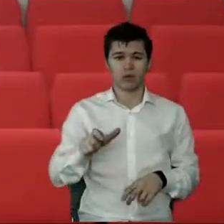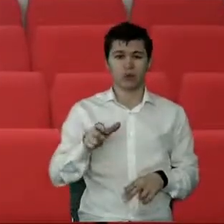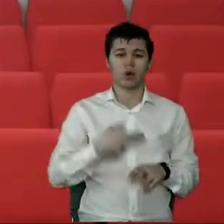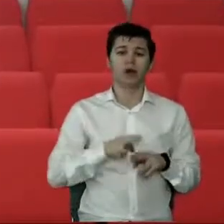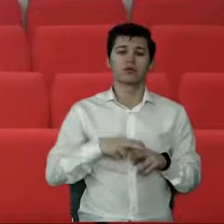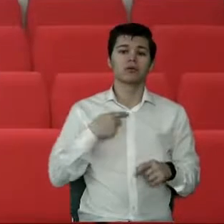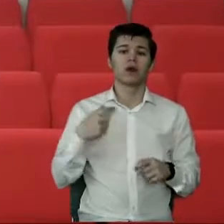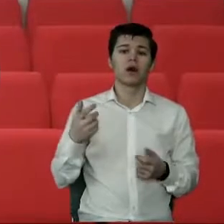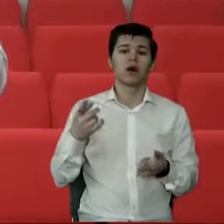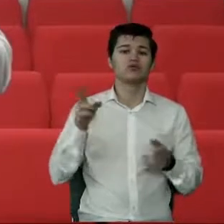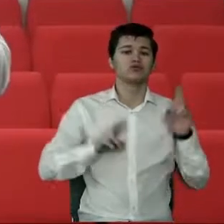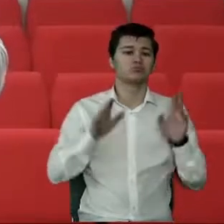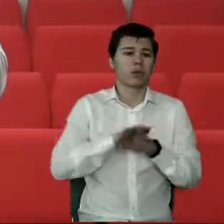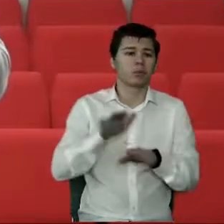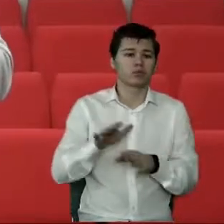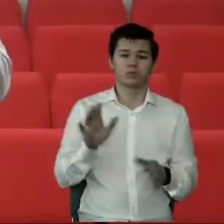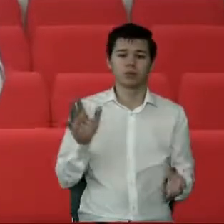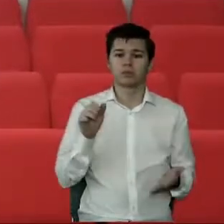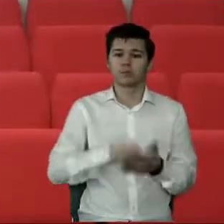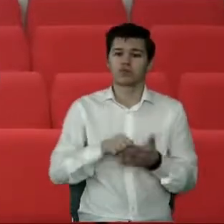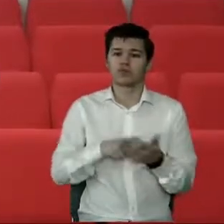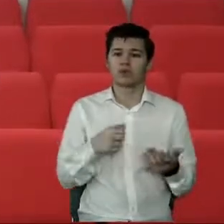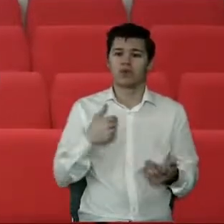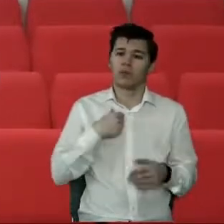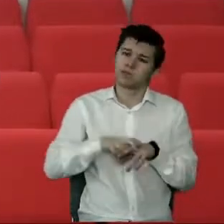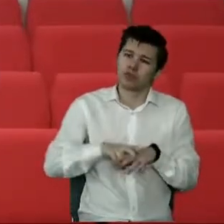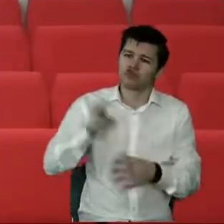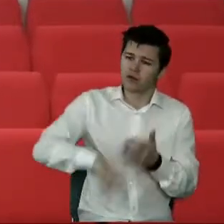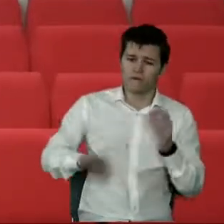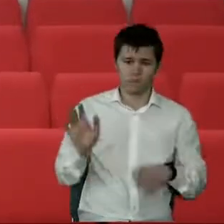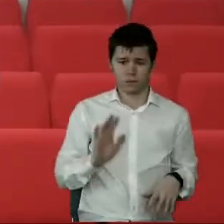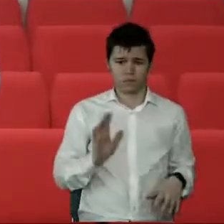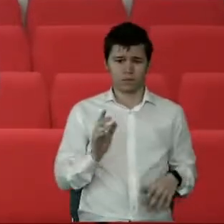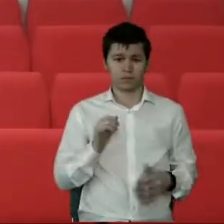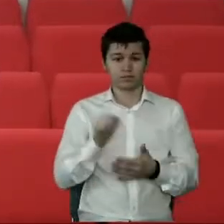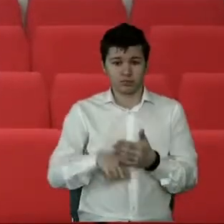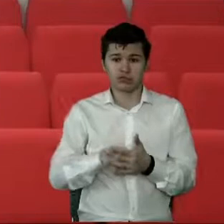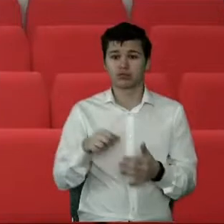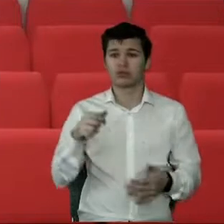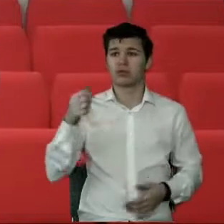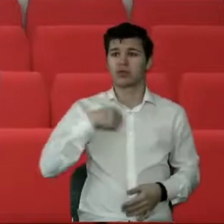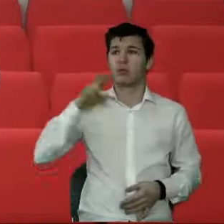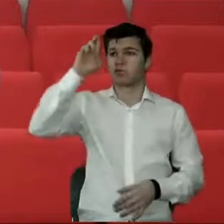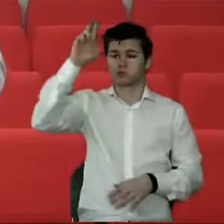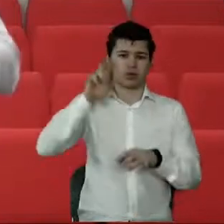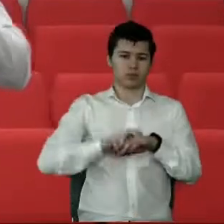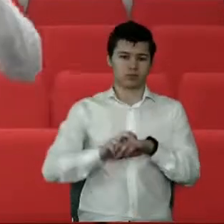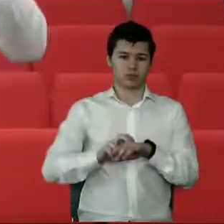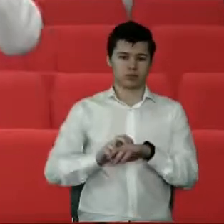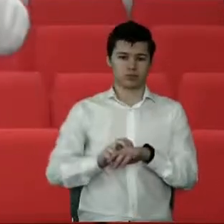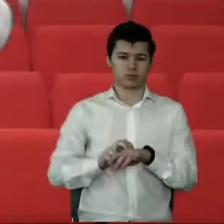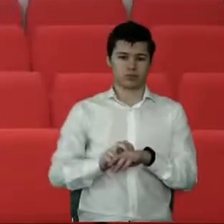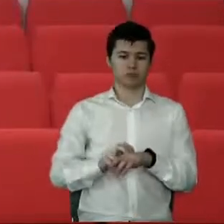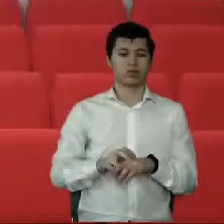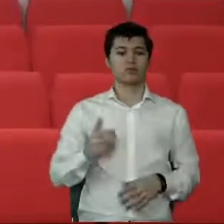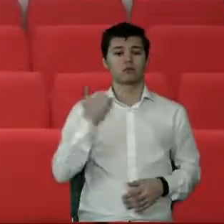его за это могут наказать, а потому, что страх Божий есть в его сердце. Это было бы заметно, я вам скажу. Знаете, когда